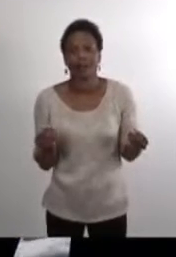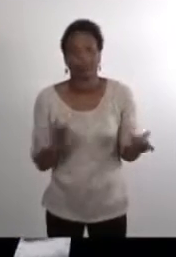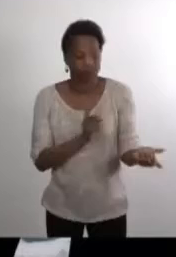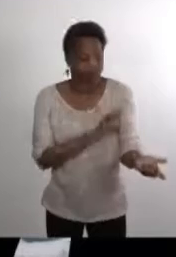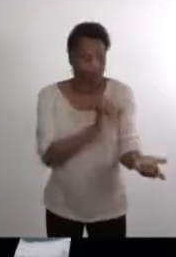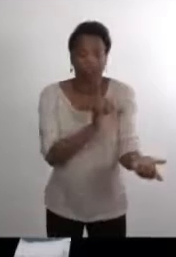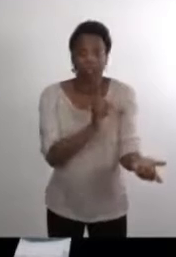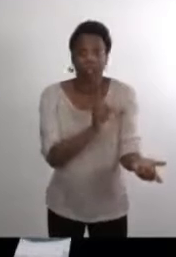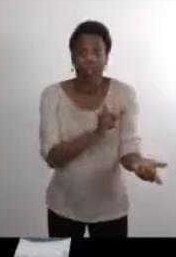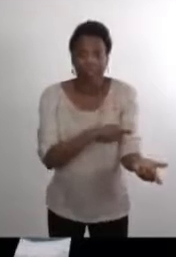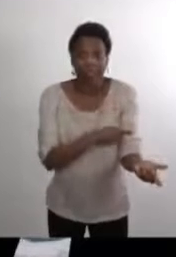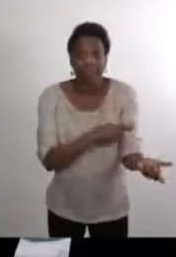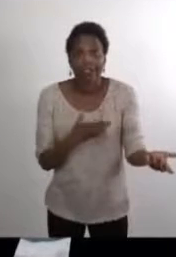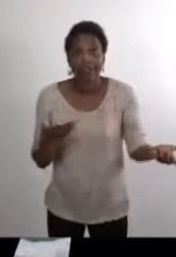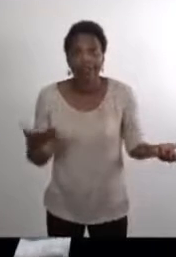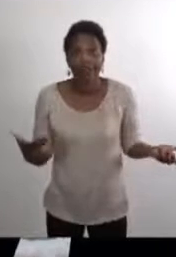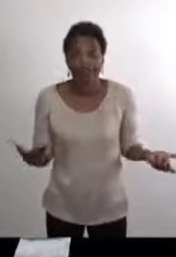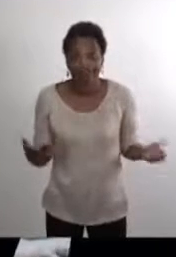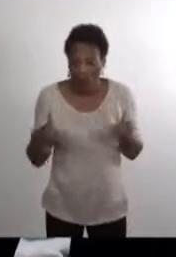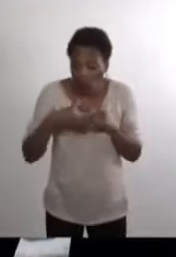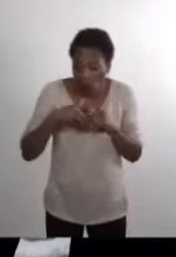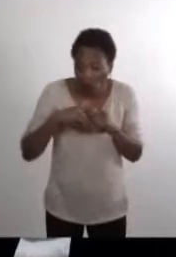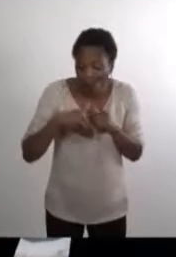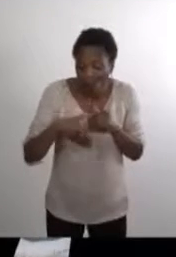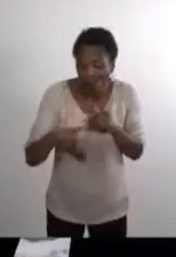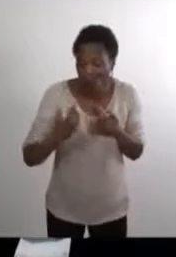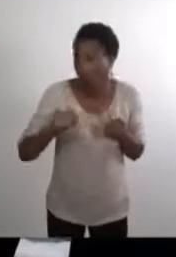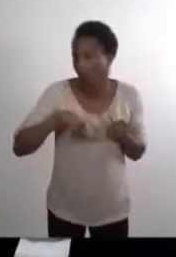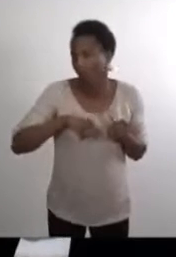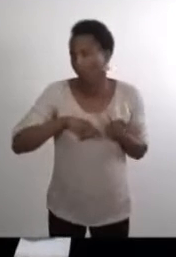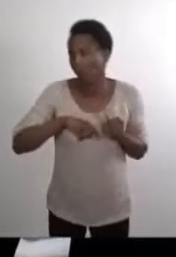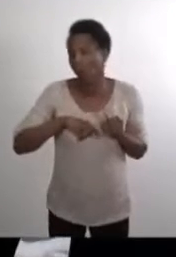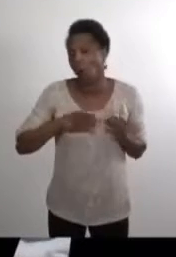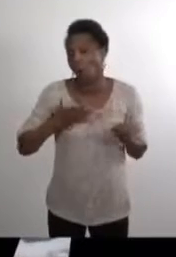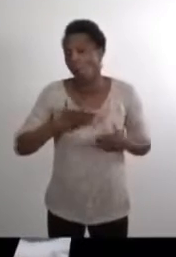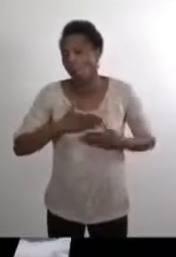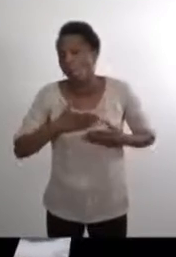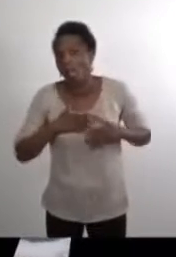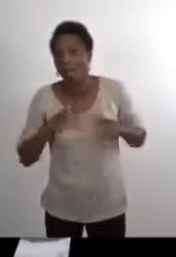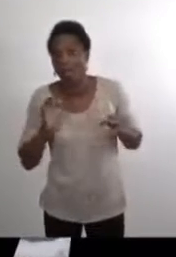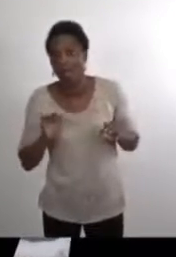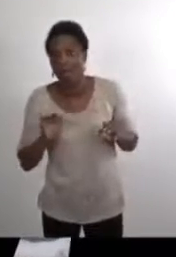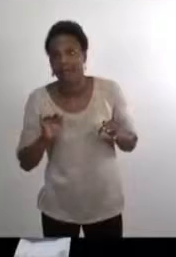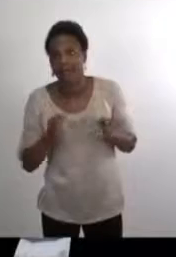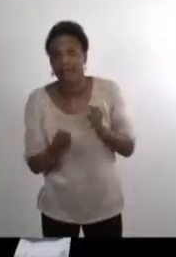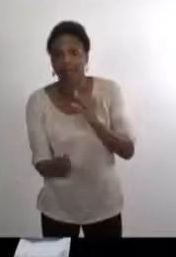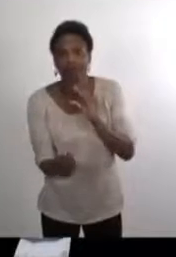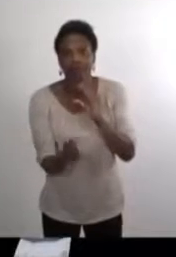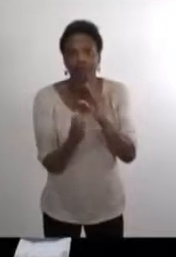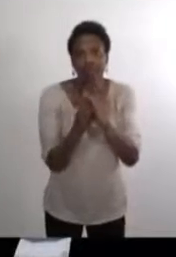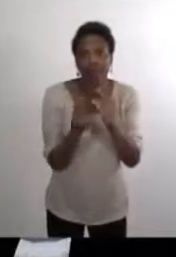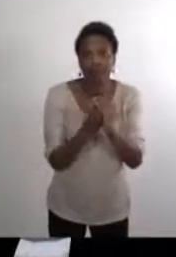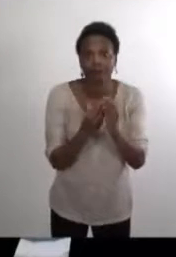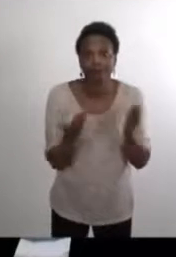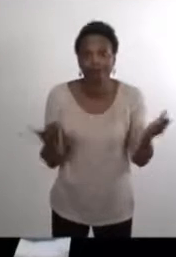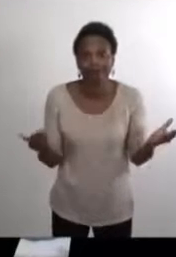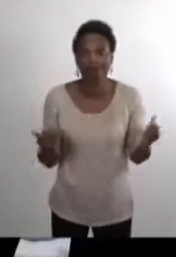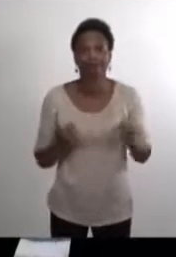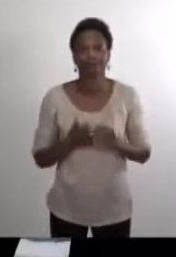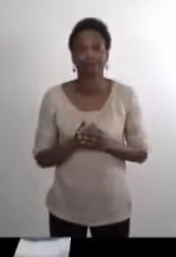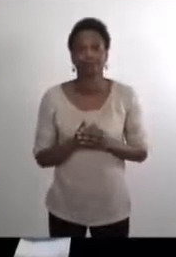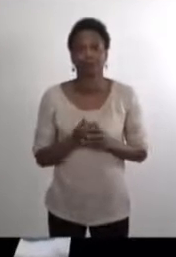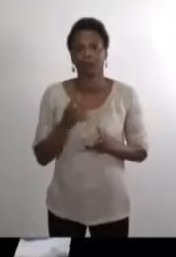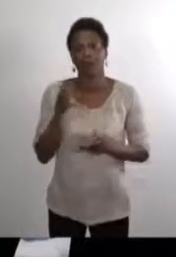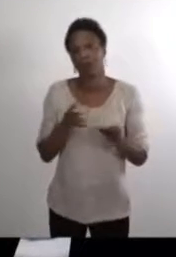d'énergie qu'à terme, et on le redoute tous, les questions liées à l'alimentation. Donc, ça aurait été un